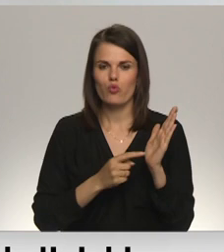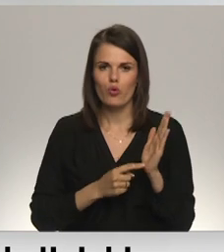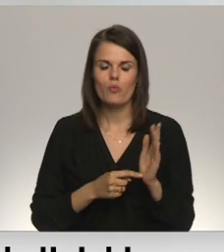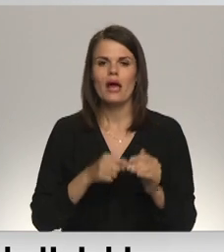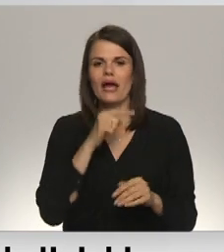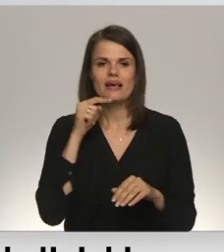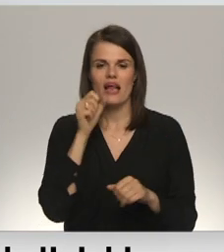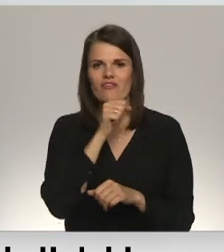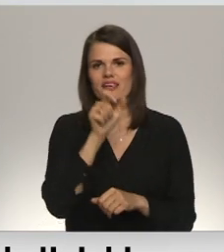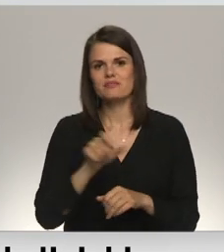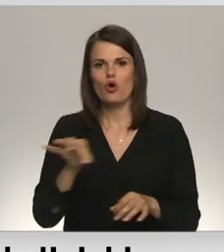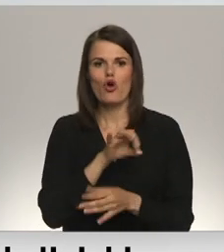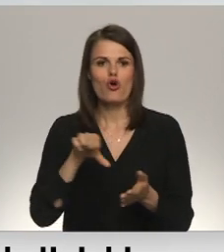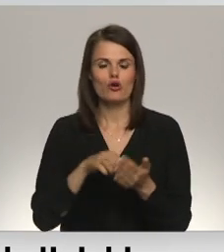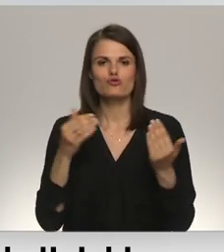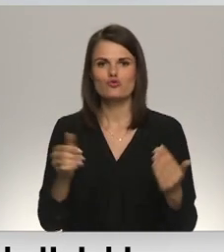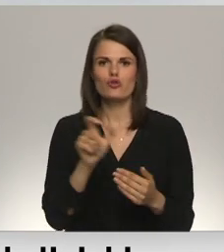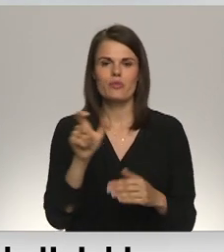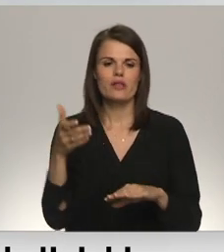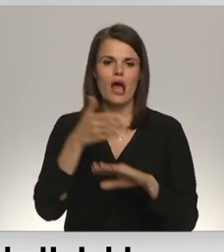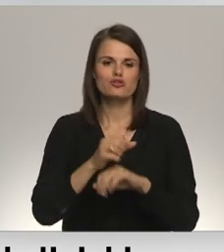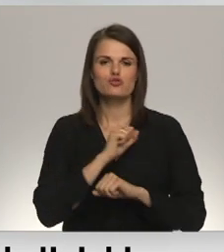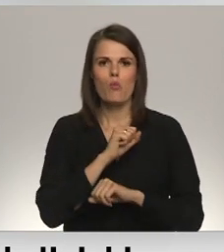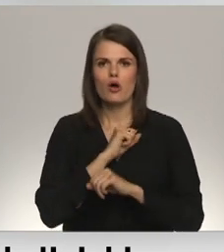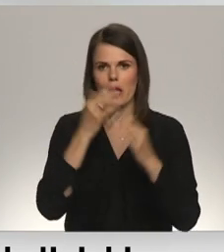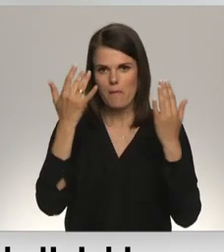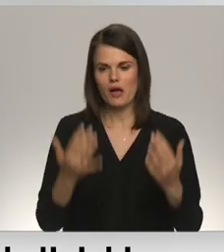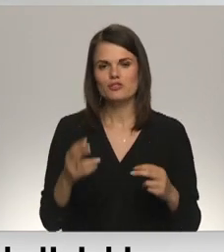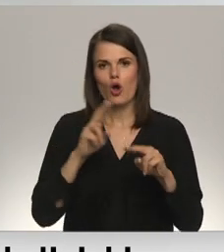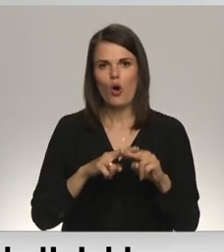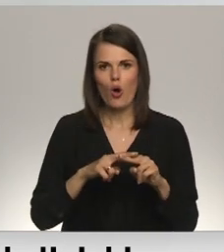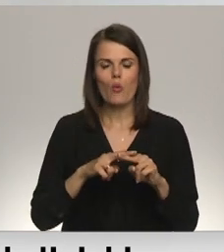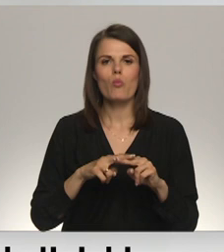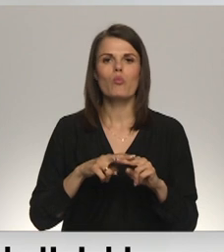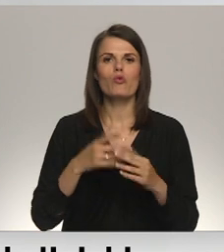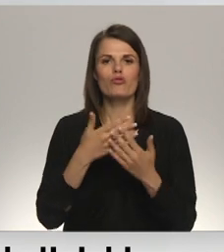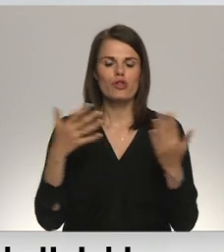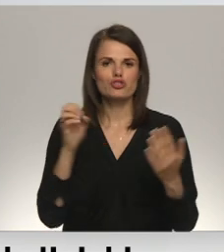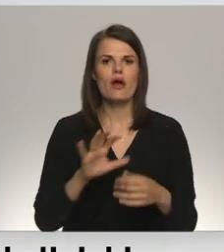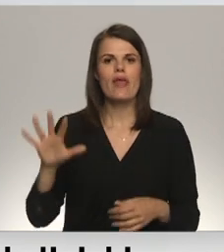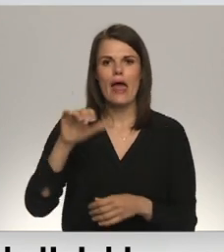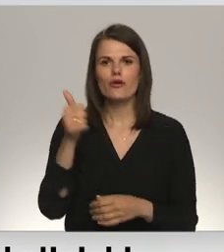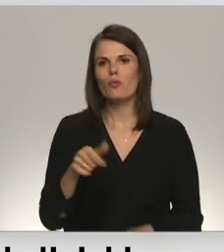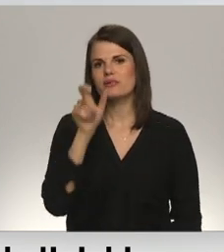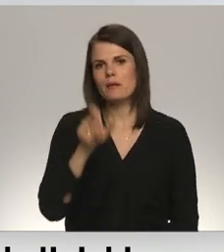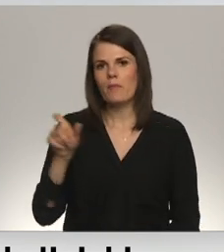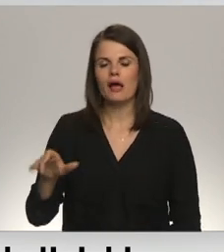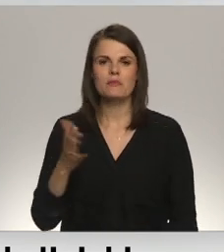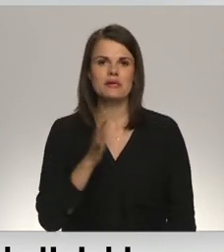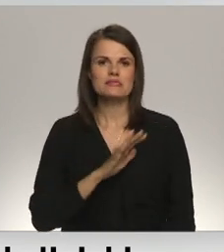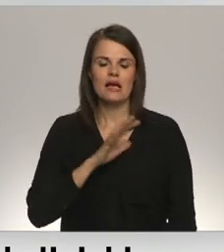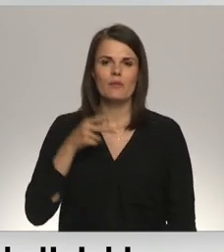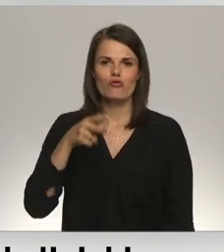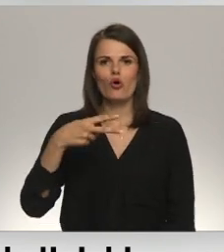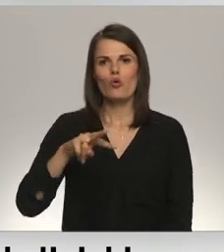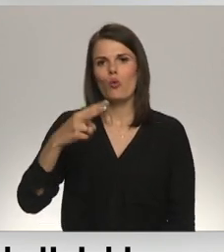Krievu izpildītāja koncerts uz doto brīdi aizvieto sporta pasākumi un rietumu mākslinieki, taču sagaidām, ka